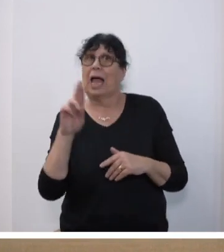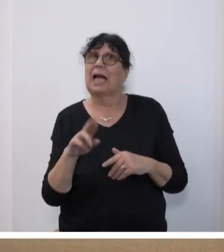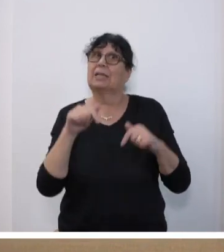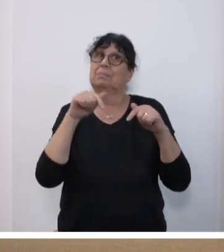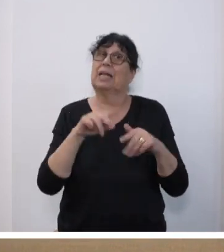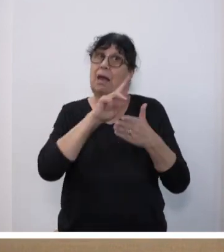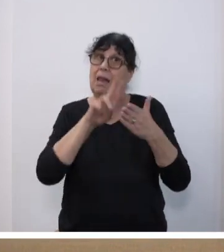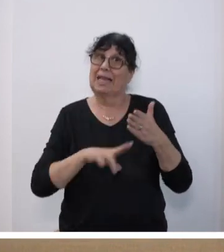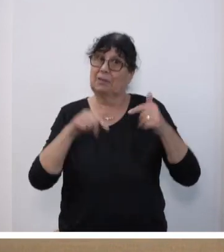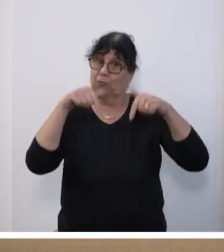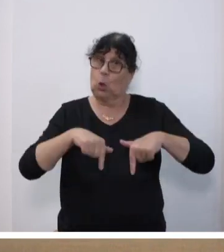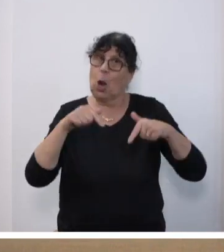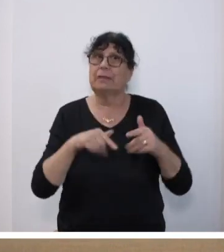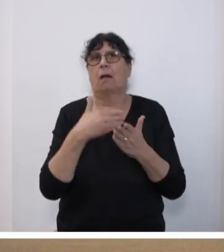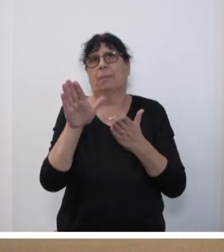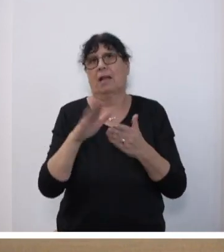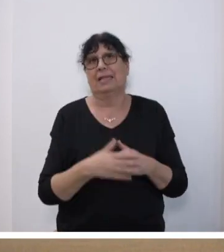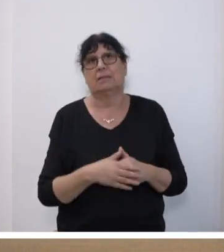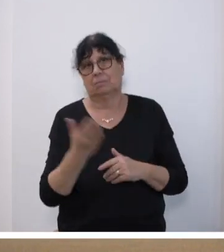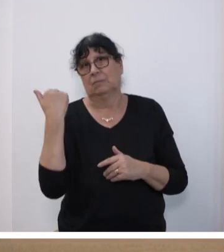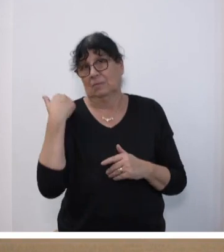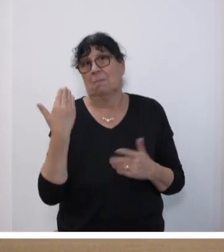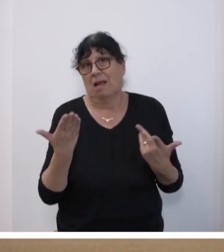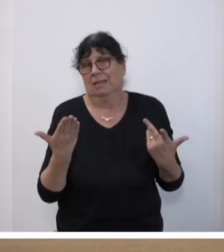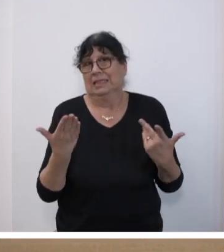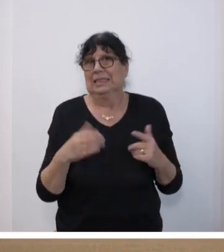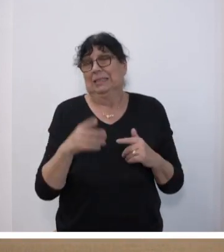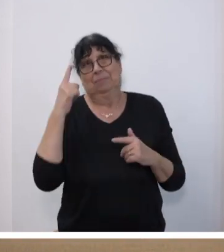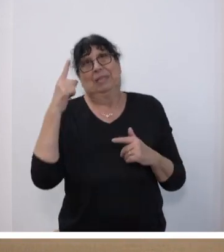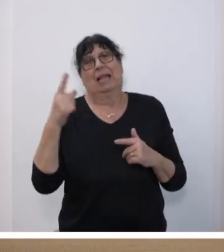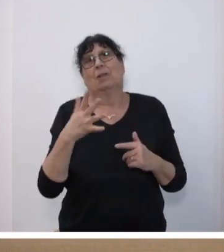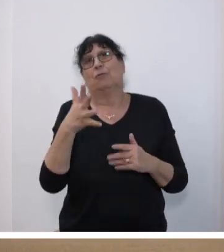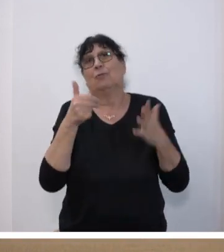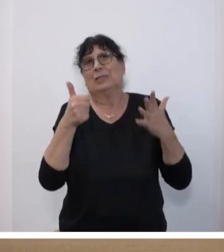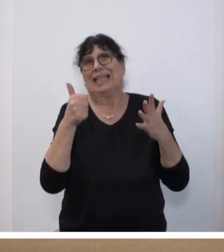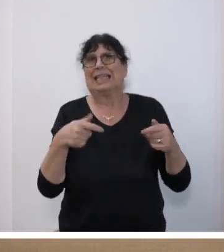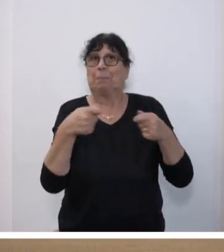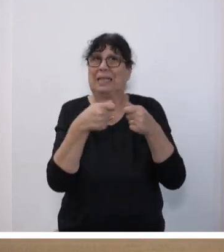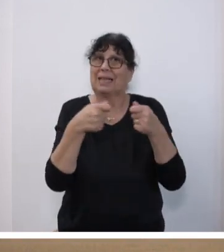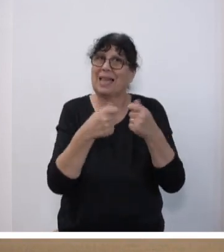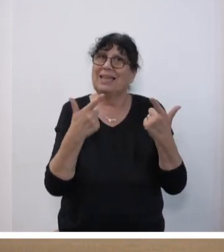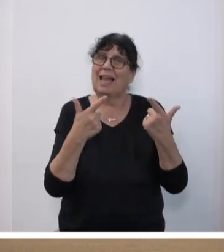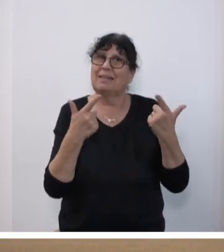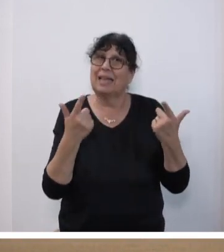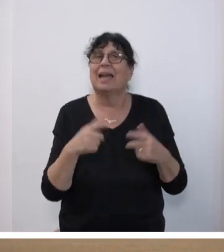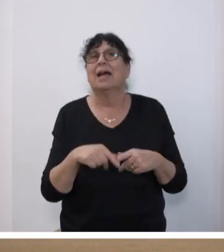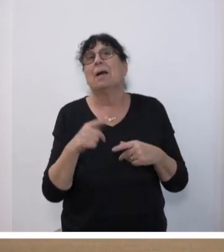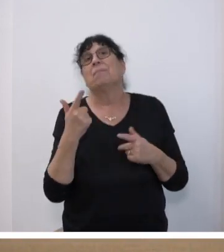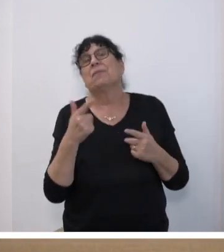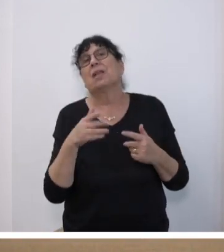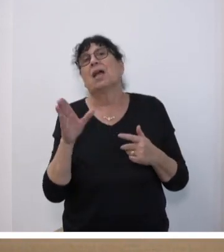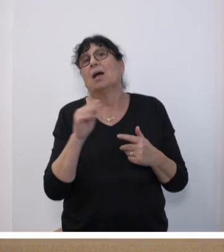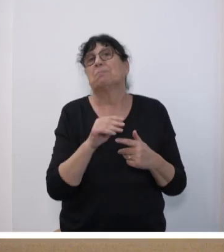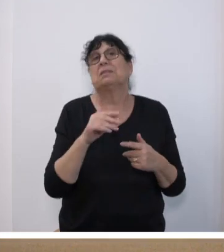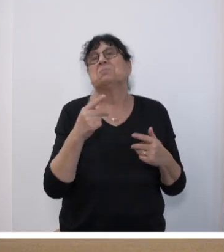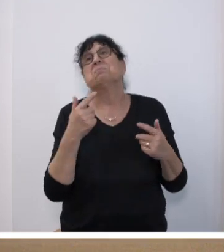abgelehnt. Und das war ja auch nicht so ganz verwunderlich, wenn man bedenkt, dass unter 65 Mitgliedern mit Friederike Nadig, Elisabeth Selbert,